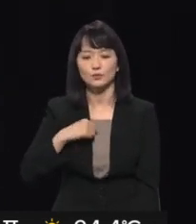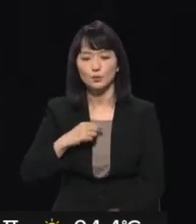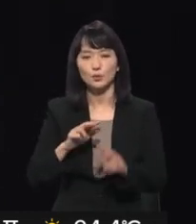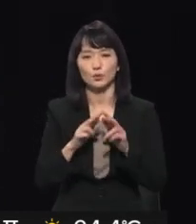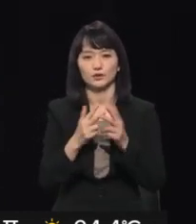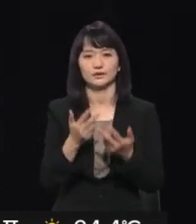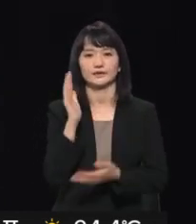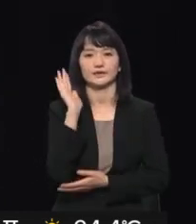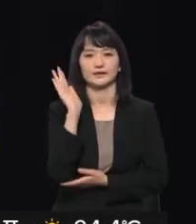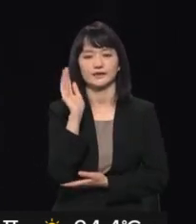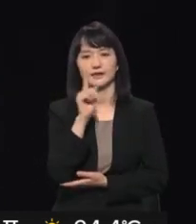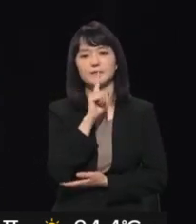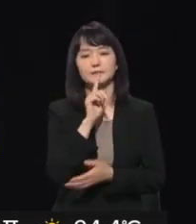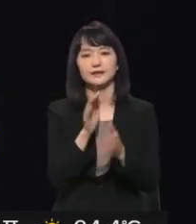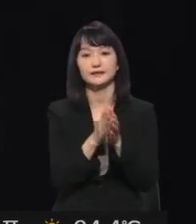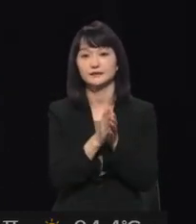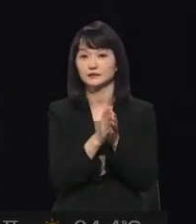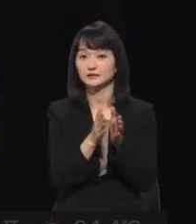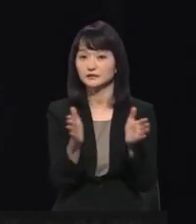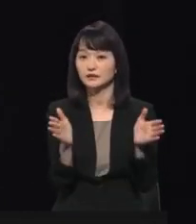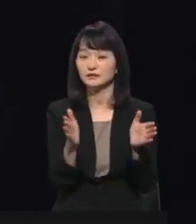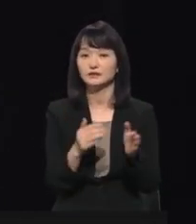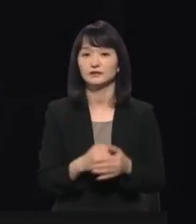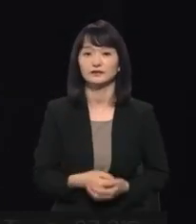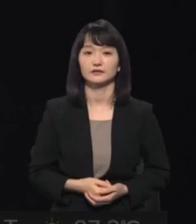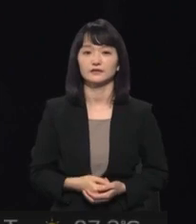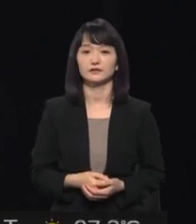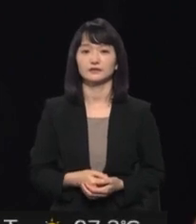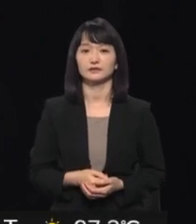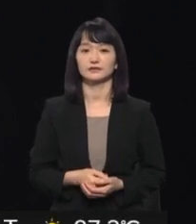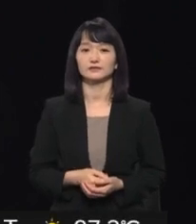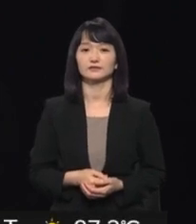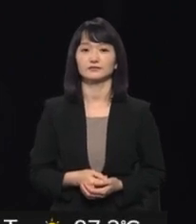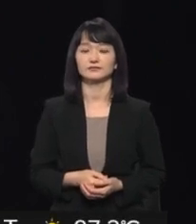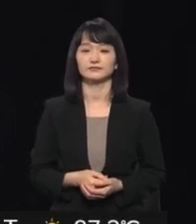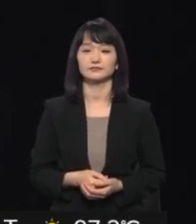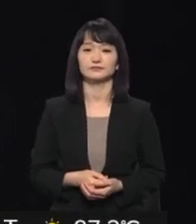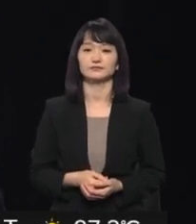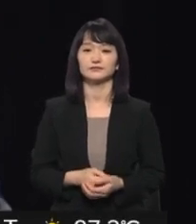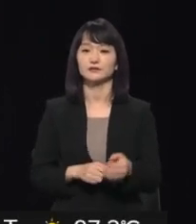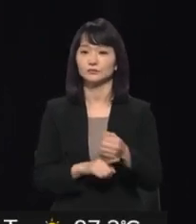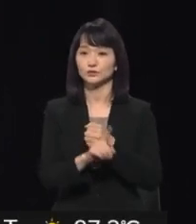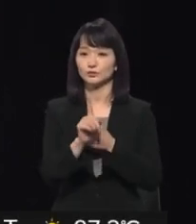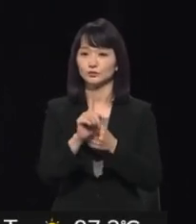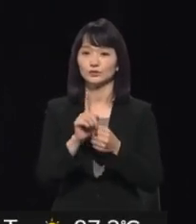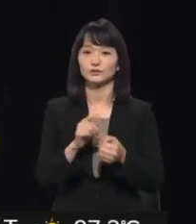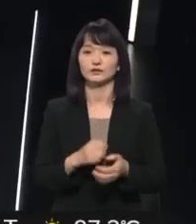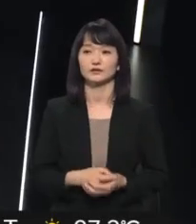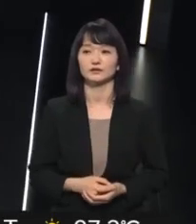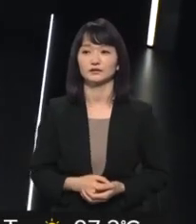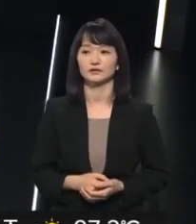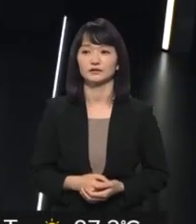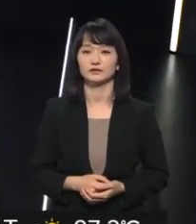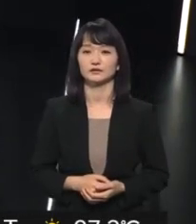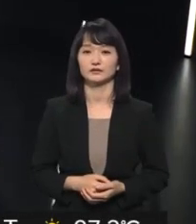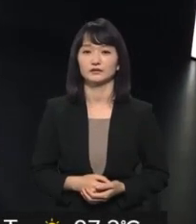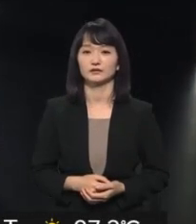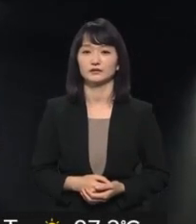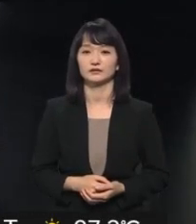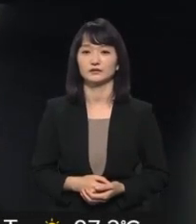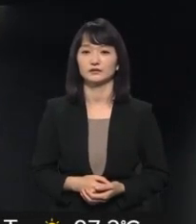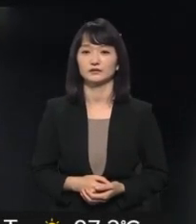하기 시작하고 있습니다 이부분은 뭐 힘차게 서영림 2기부터 들어볼까요 저는 일단 뭐 이러나 저러나